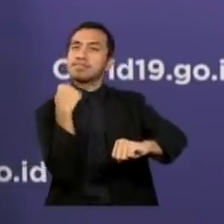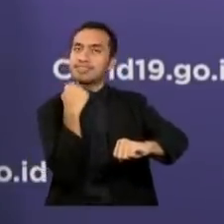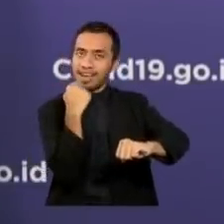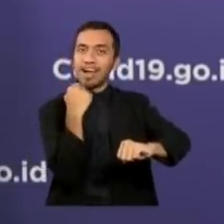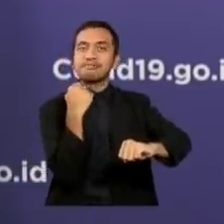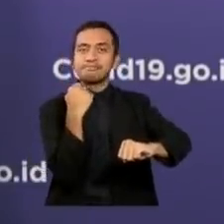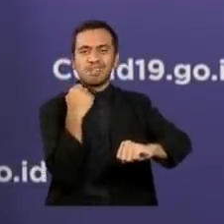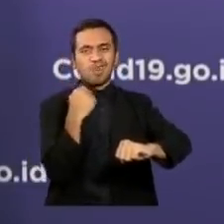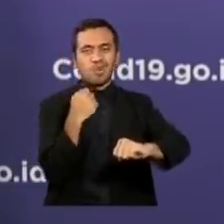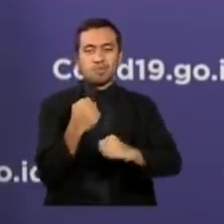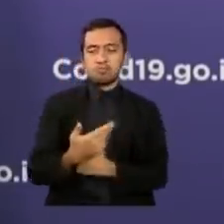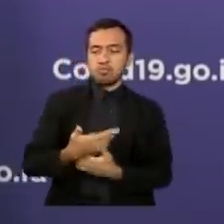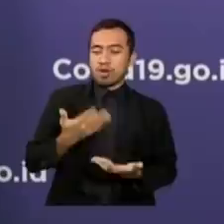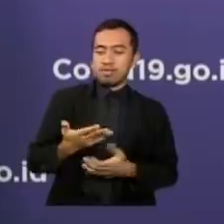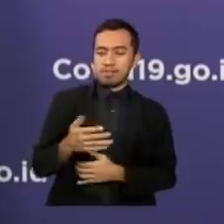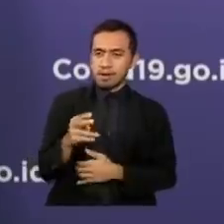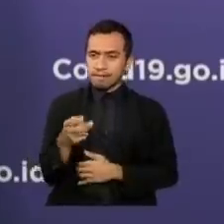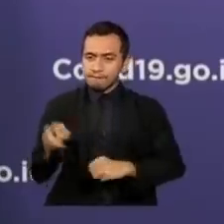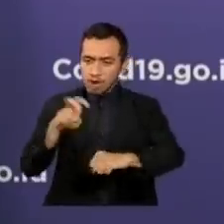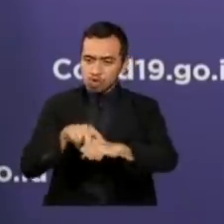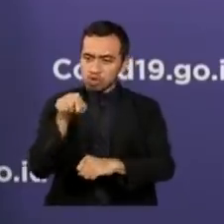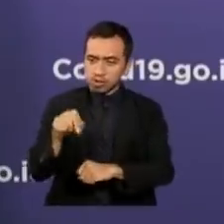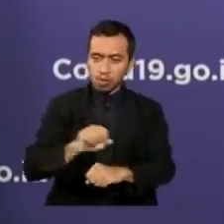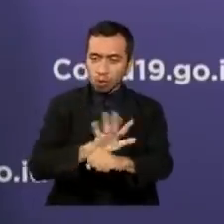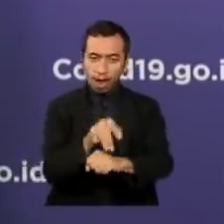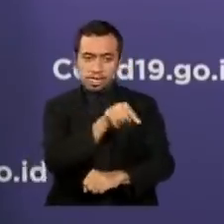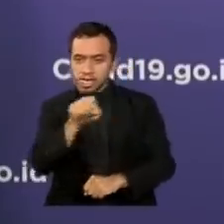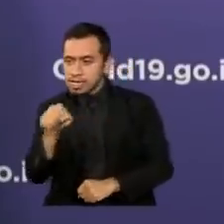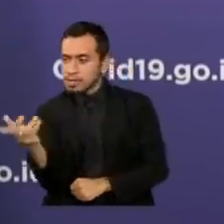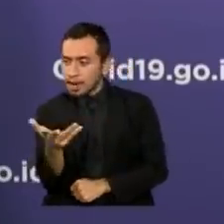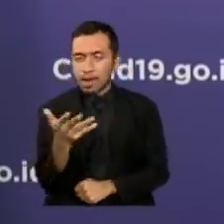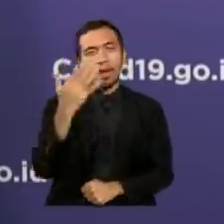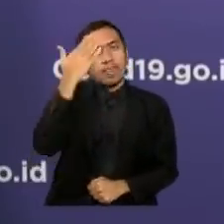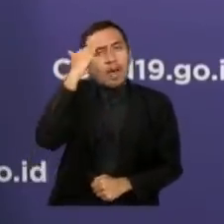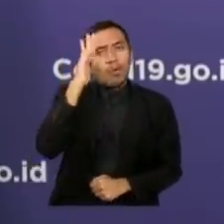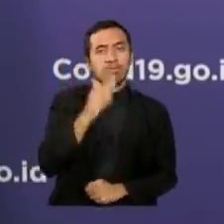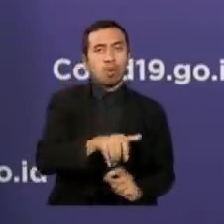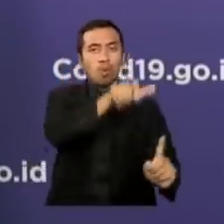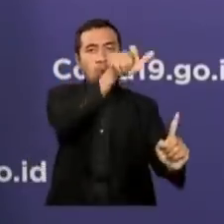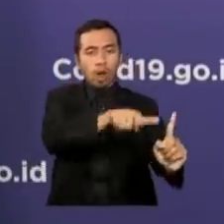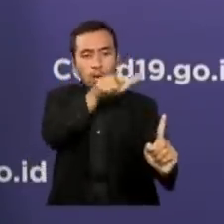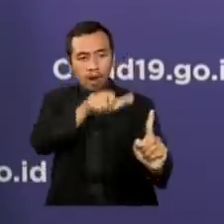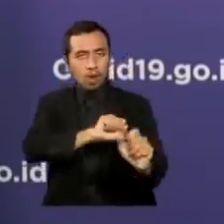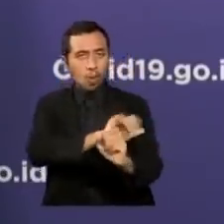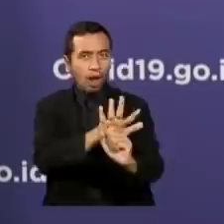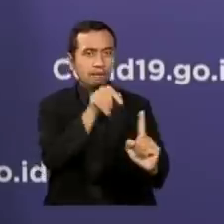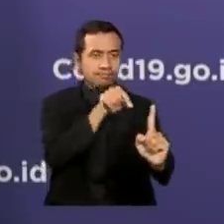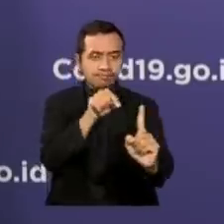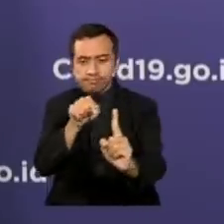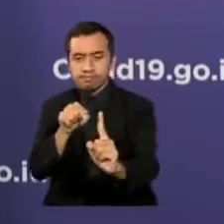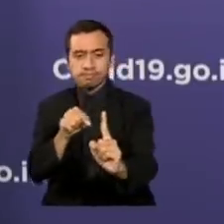kita tidak bisa mengetahui dimana virus tersebut berada dan siapa saja mengidap atau membawa virus tersebut